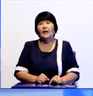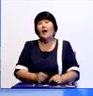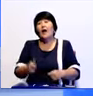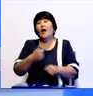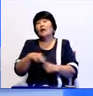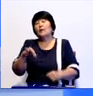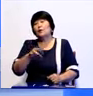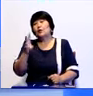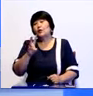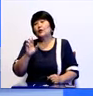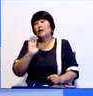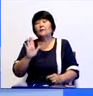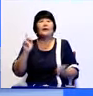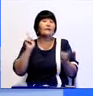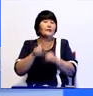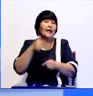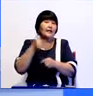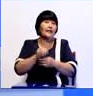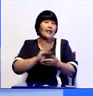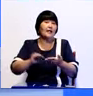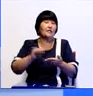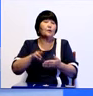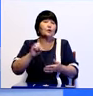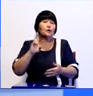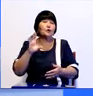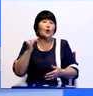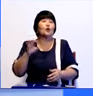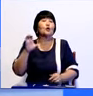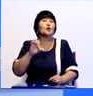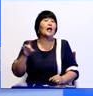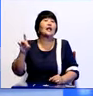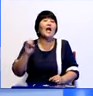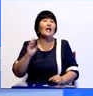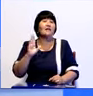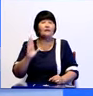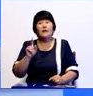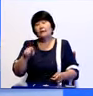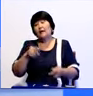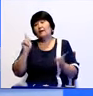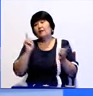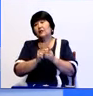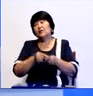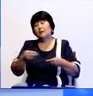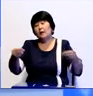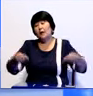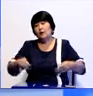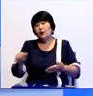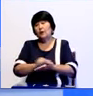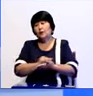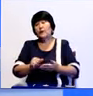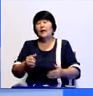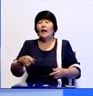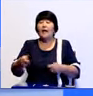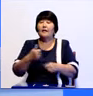Аким области Нурлыбек Налибаев встретился с генеральным секретарем Тюрксой Султаном Раевым. На встрече был подписан меморандум между Акиматом